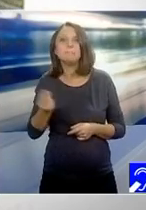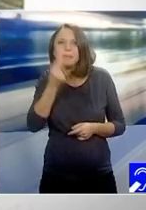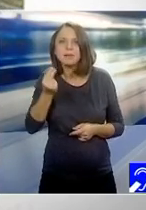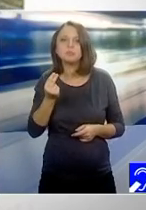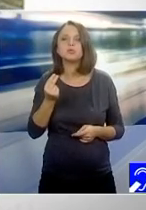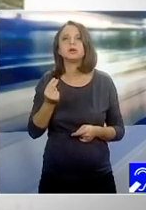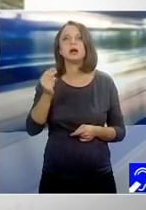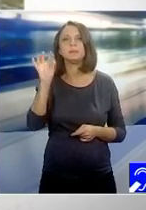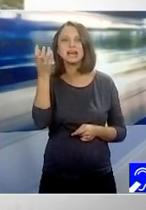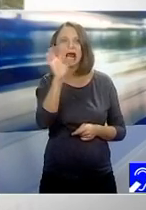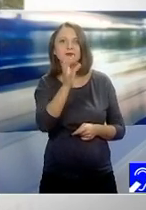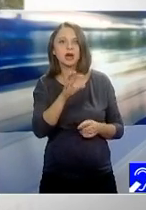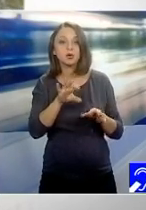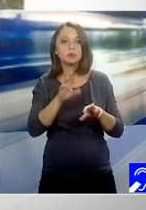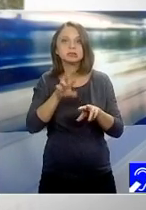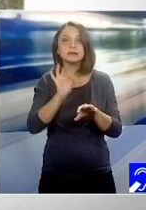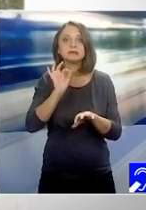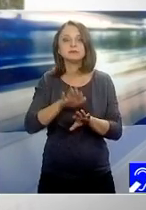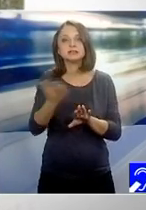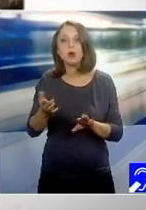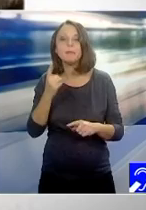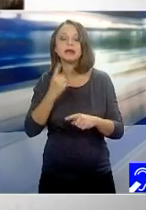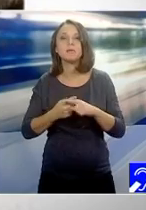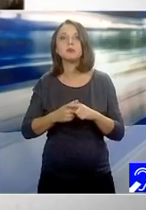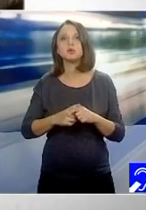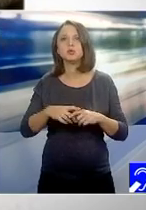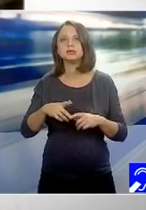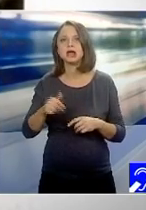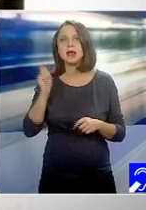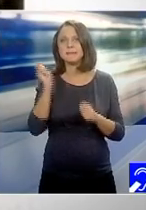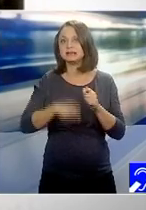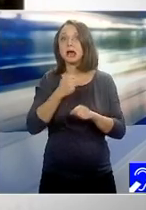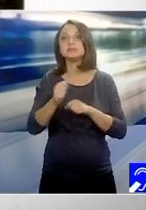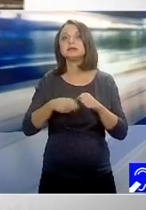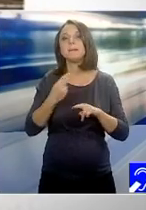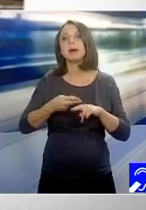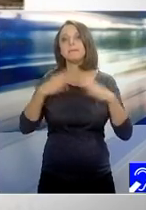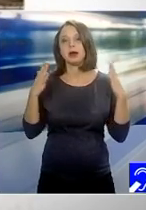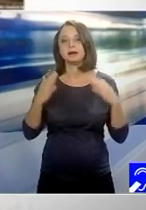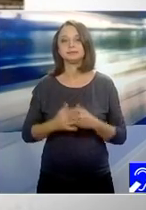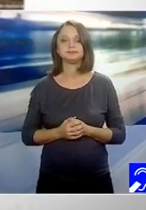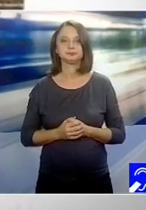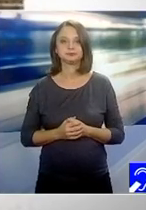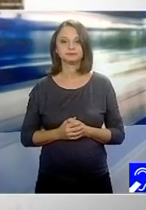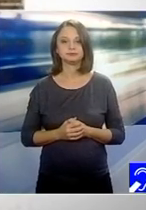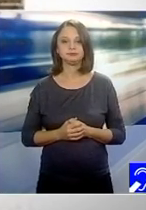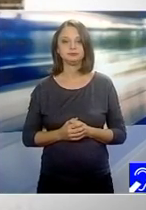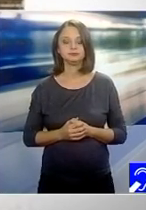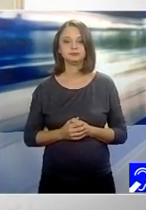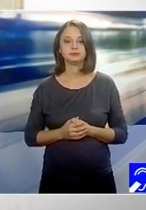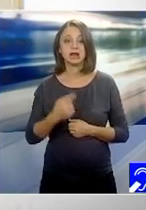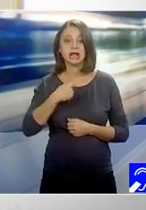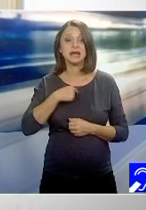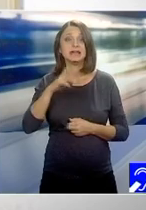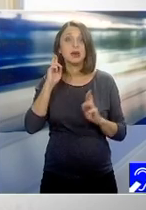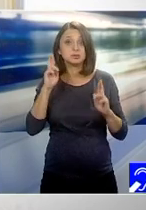înăsprească pedepsele. De monitorizarea tăierilor din păduri se vor ocupa și gărzile forestiere. Înființarea lor a primit aprobare în Senat. Eu sper că